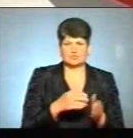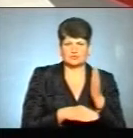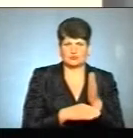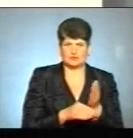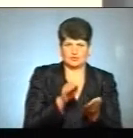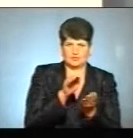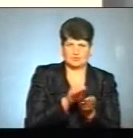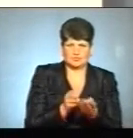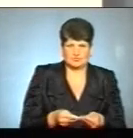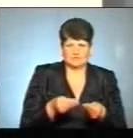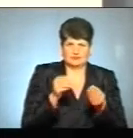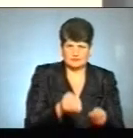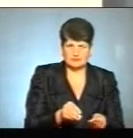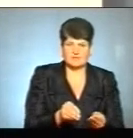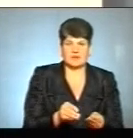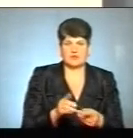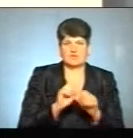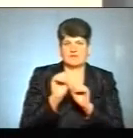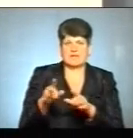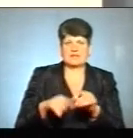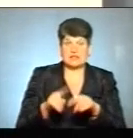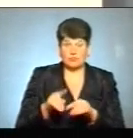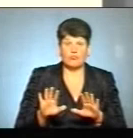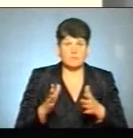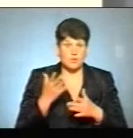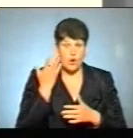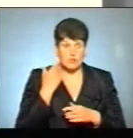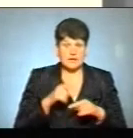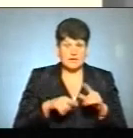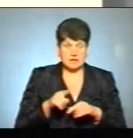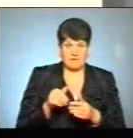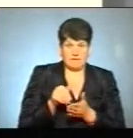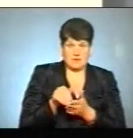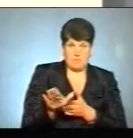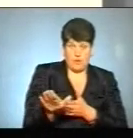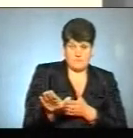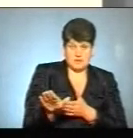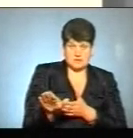видати її рідним. У випадку, коли рідні відмовляються від отримання